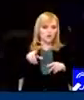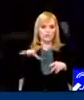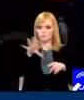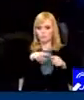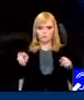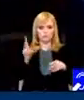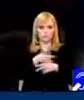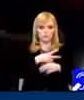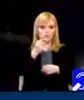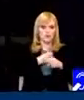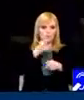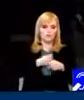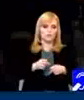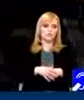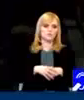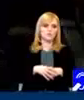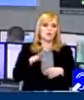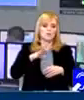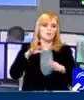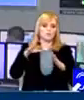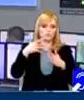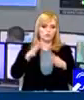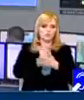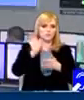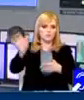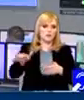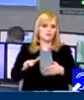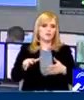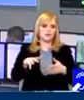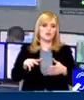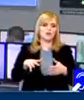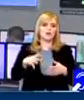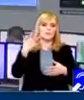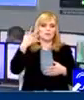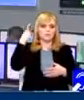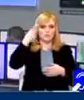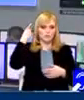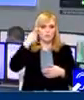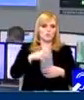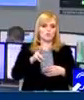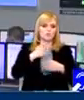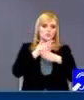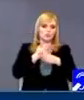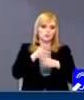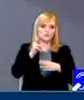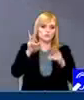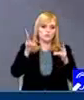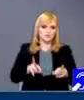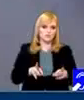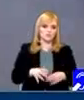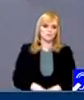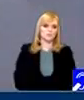башни. К этой работе привлекаем 5 психологов Центра экстренной психологической помощи сибирского филиала для работы с